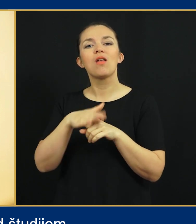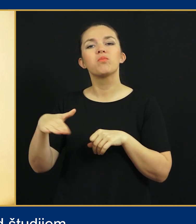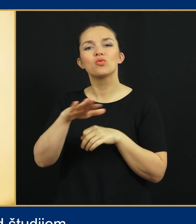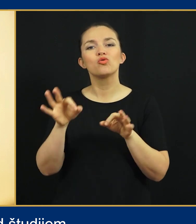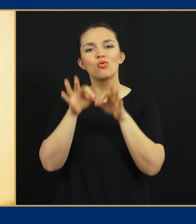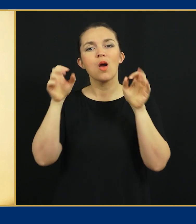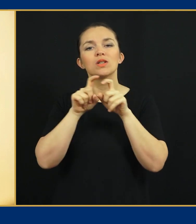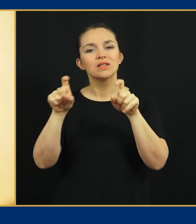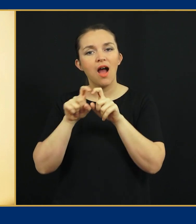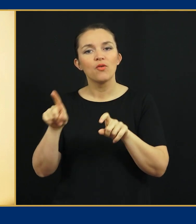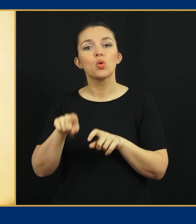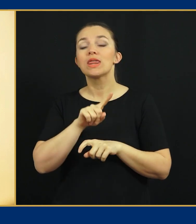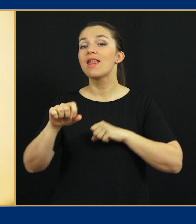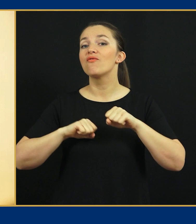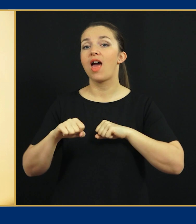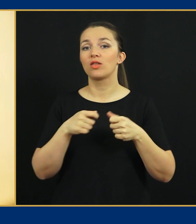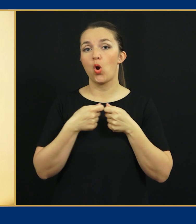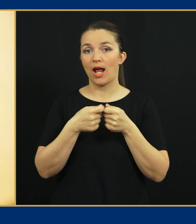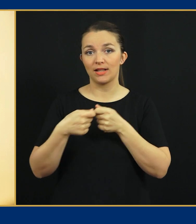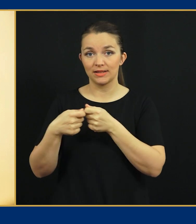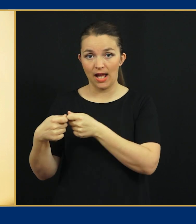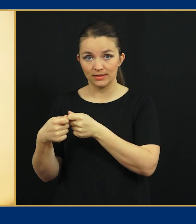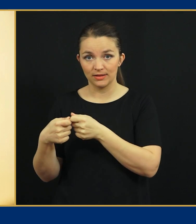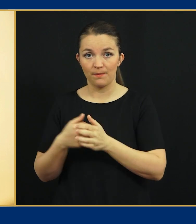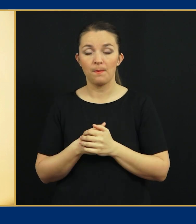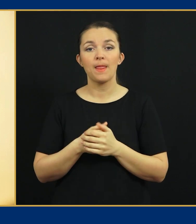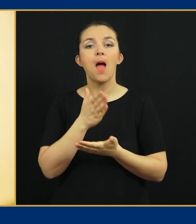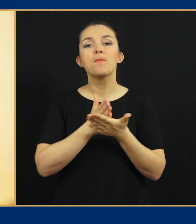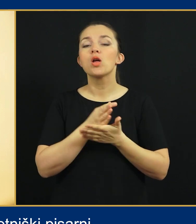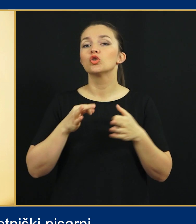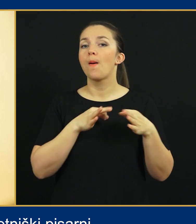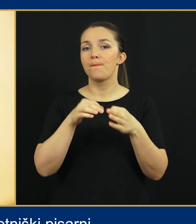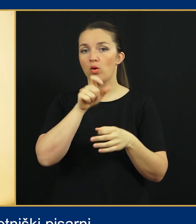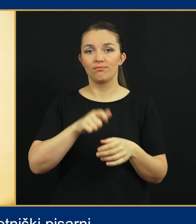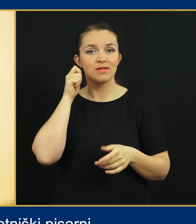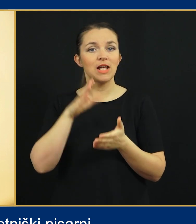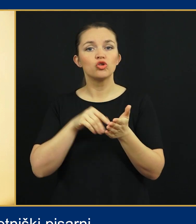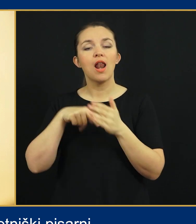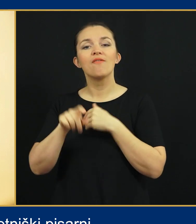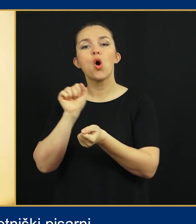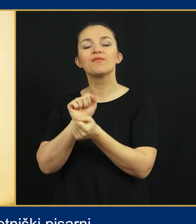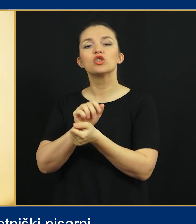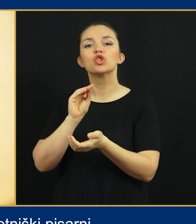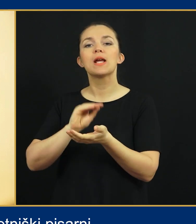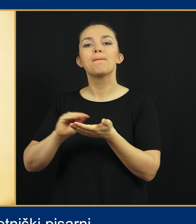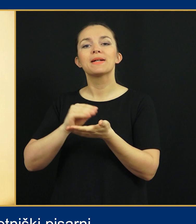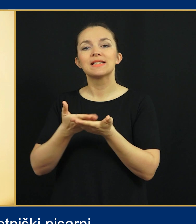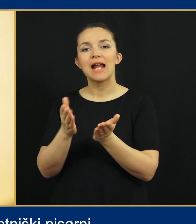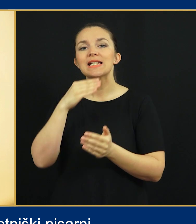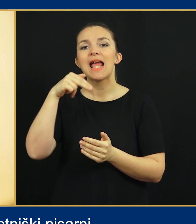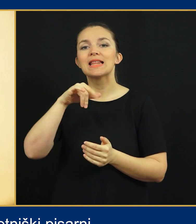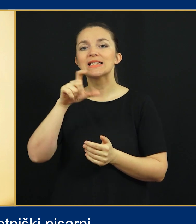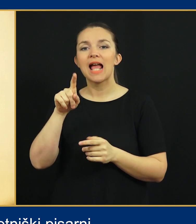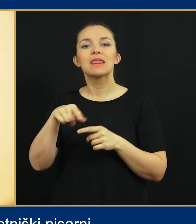na področju javnih zavodov in nevladnih organizacij. Poklicno pot je začela v odvetniški pisarni